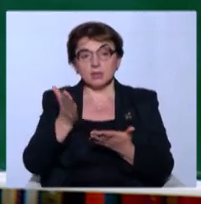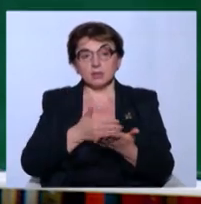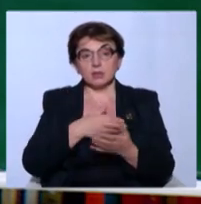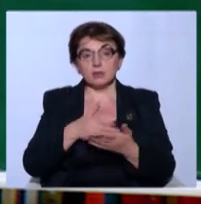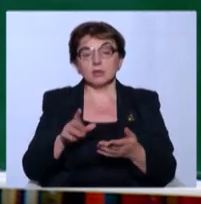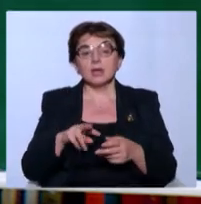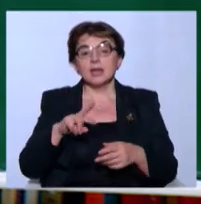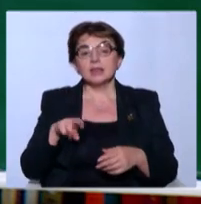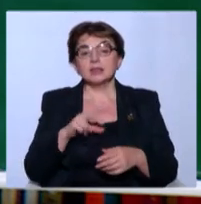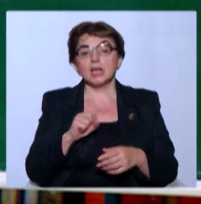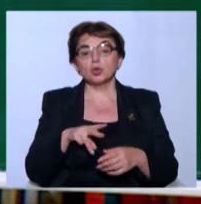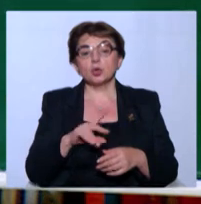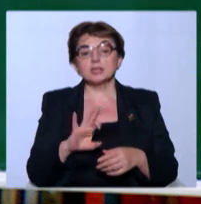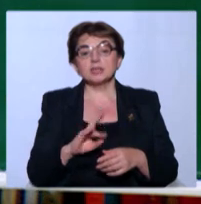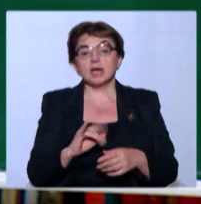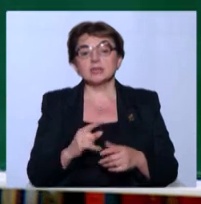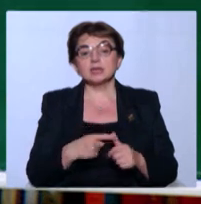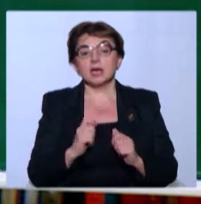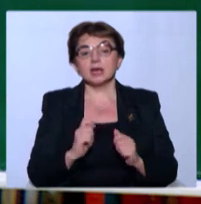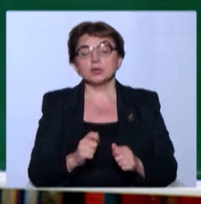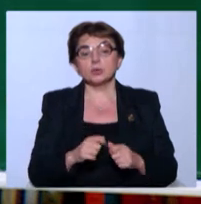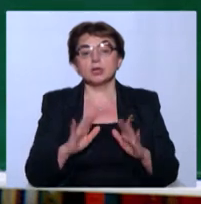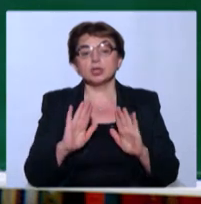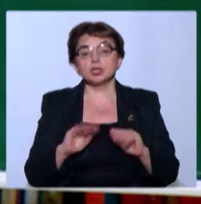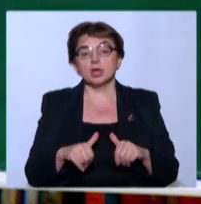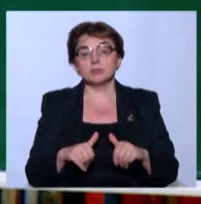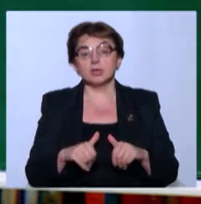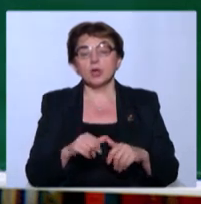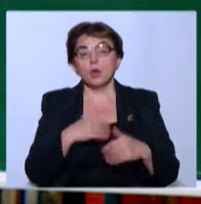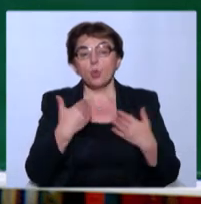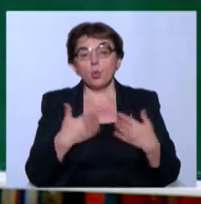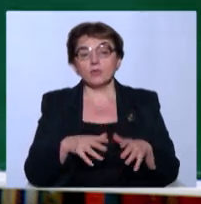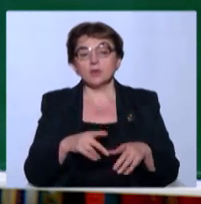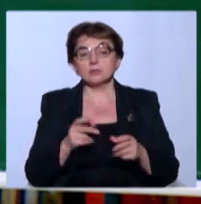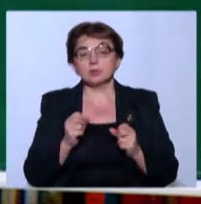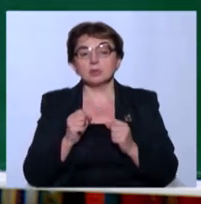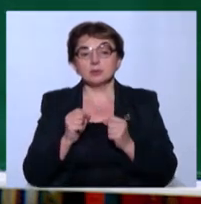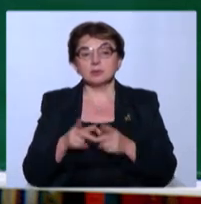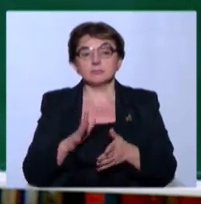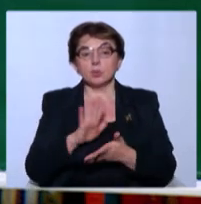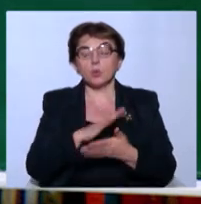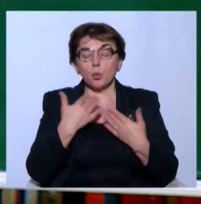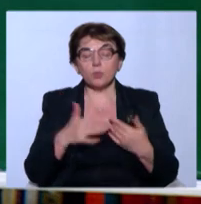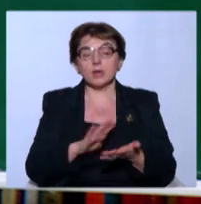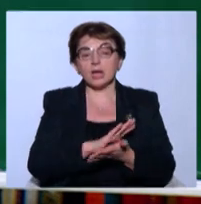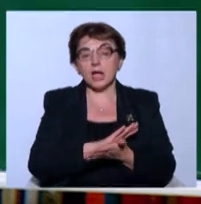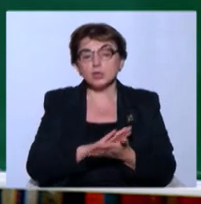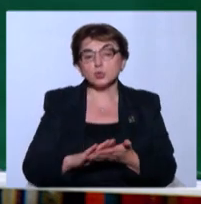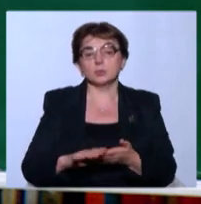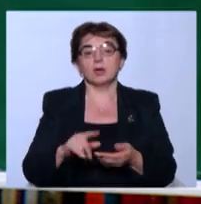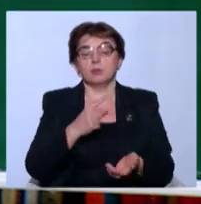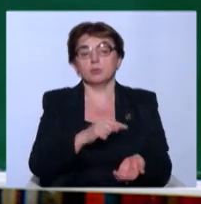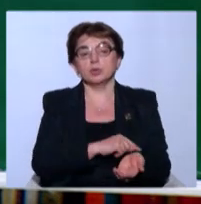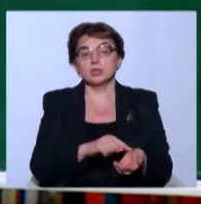ამას დეტოქსიკაცია ეწოდება და შემდგომ გაუნებლებული და გაწმენდილი სისხლი